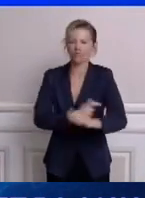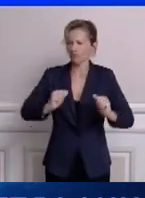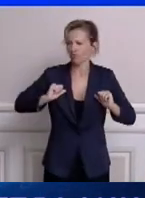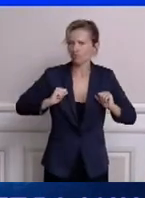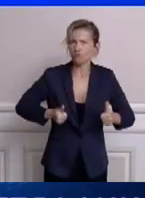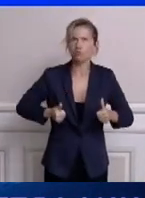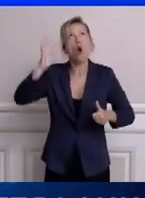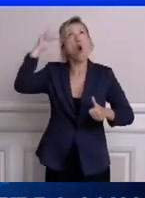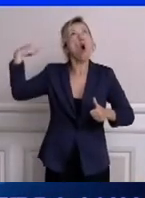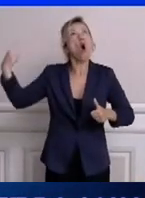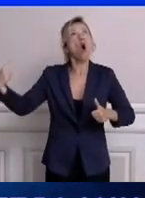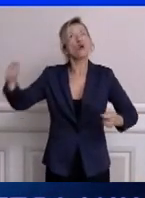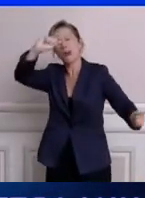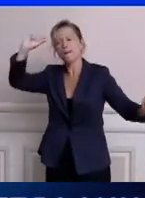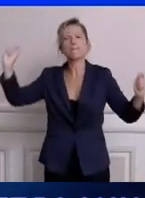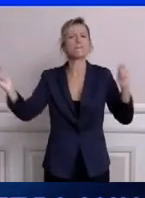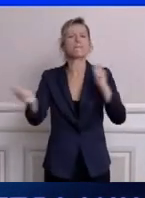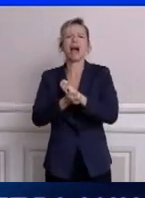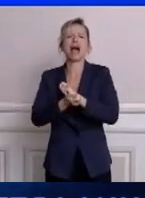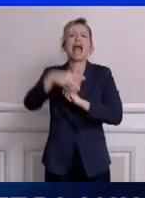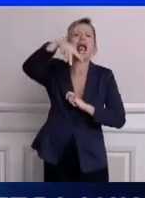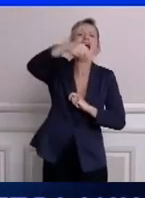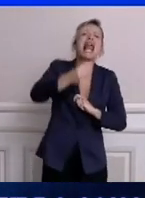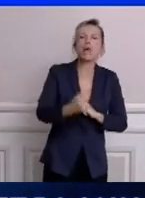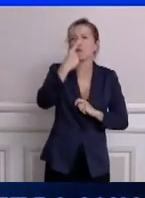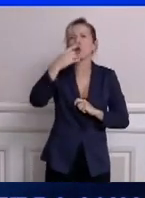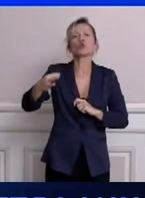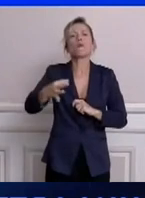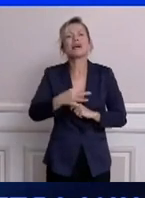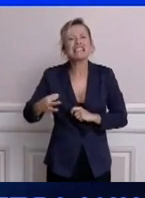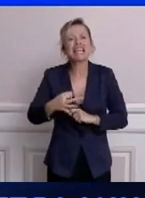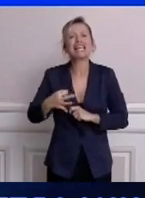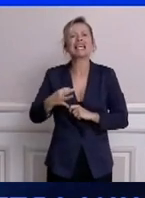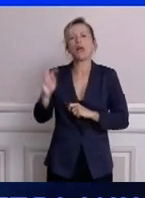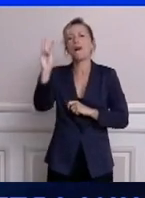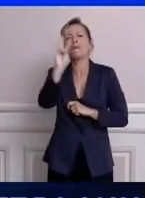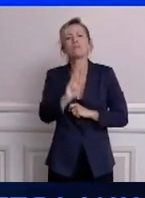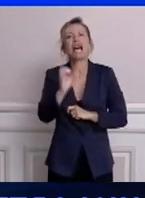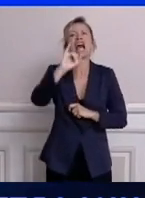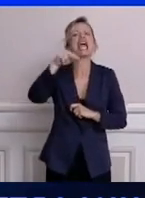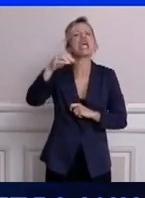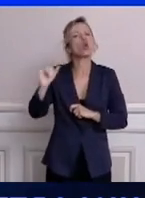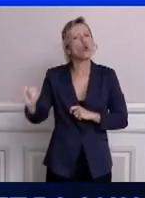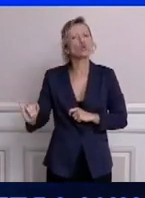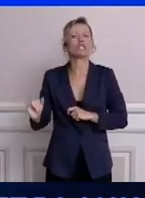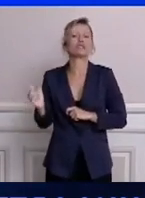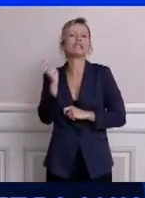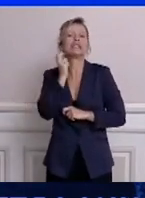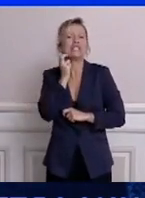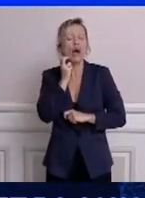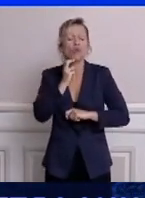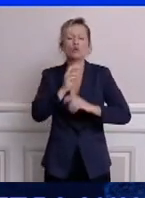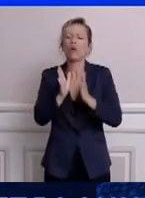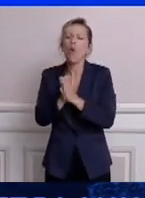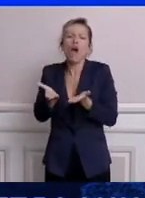στα όνειρά μας. Στη Λίμνο, στον Άι Στράτη, στη Λέσβο, στη Χίο, στα Ψαρά, στις Ινούσες, στη Σάμο, στην Ικαρία, στους